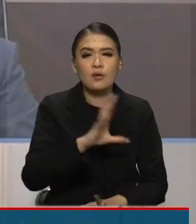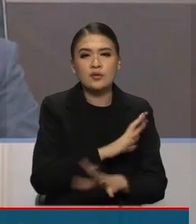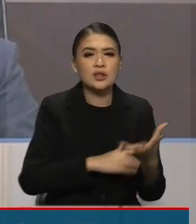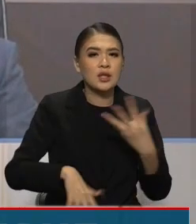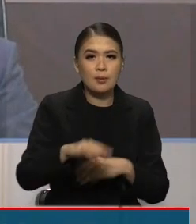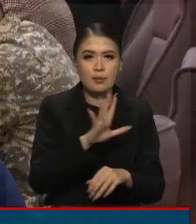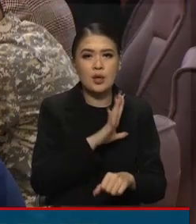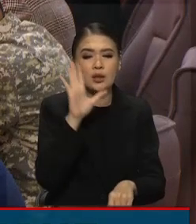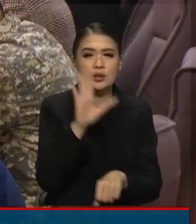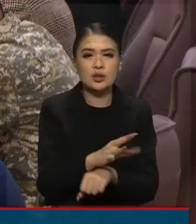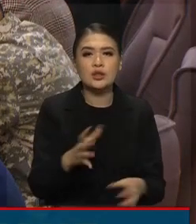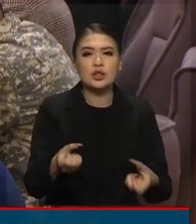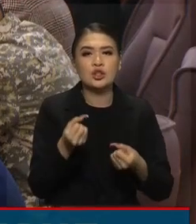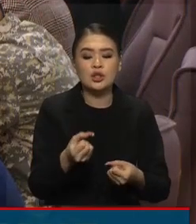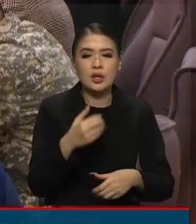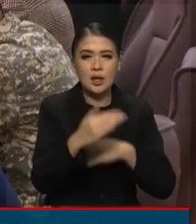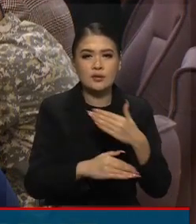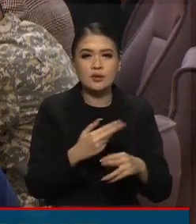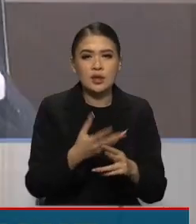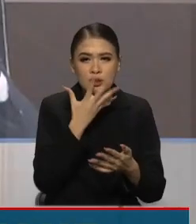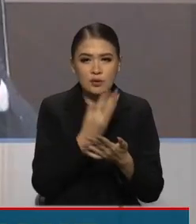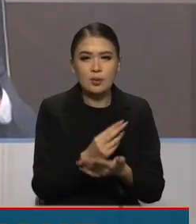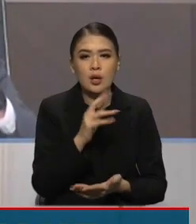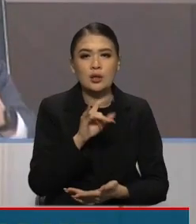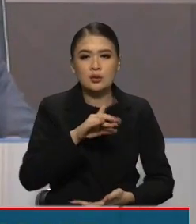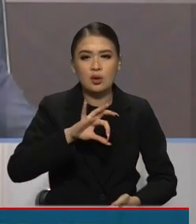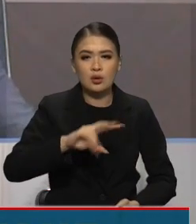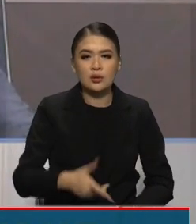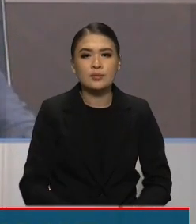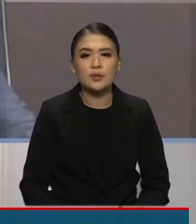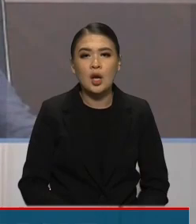акиму региона держать ее развитие на своем контроле.